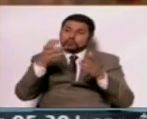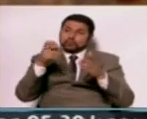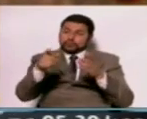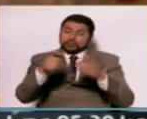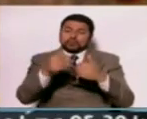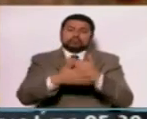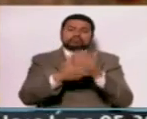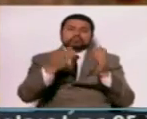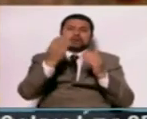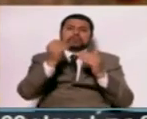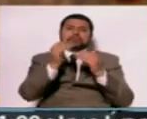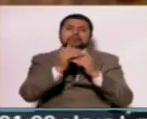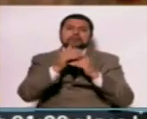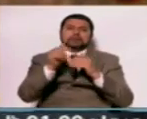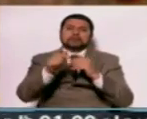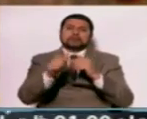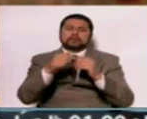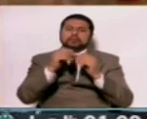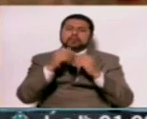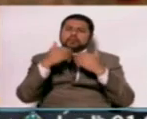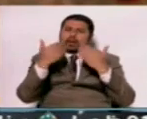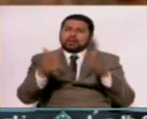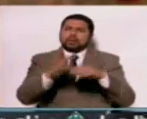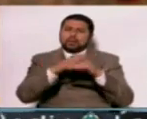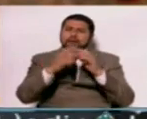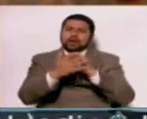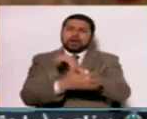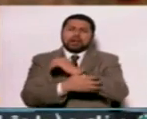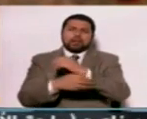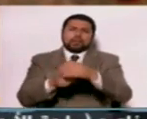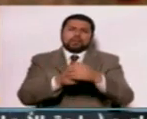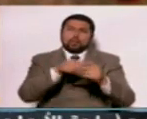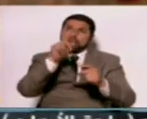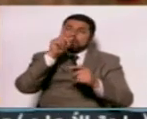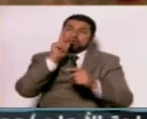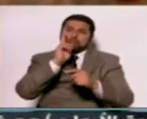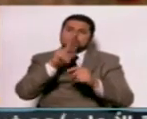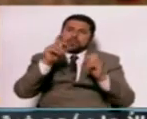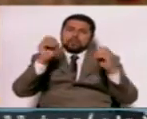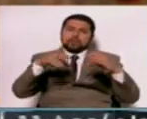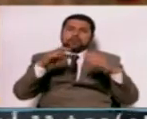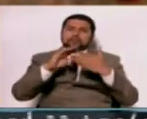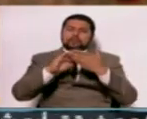جنيه أطلع منهم 40 جنيه، يبقى أنا كده أديت ما علي للفقير، والله سبحانه وتعالى يبارك فيه.